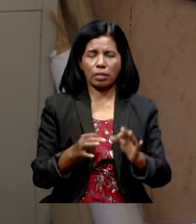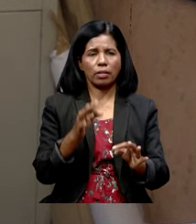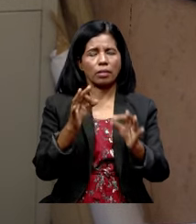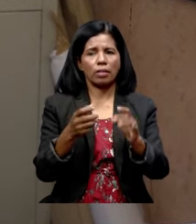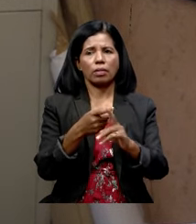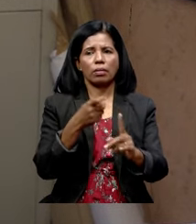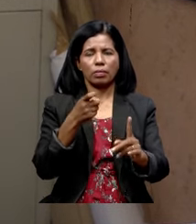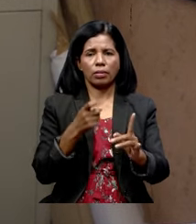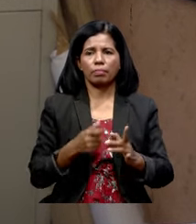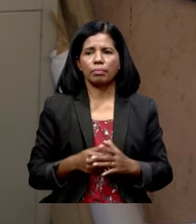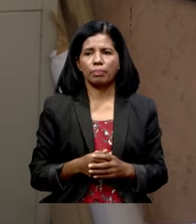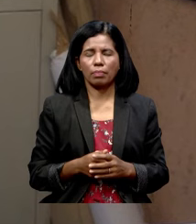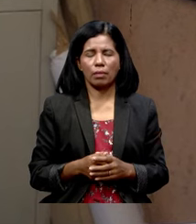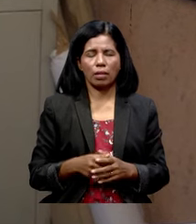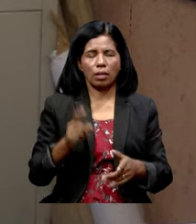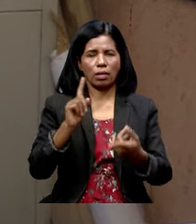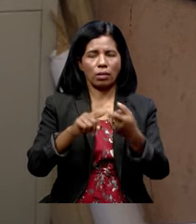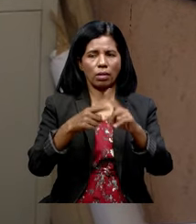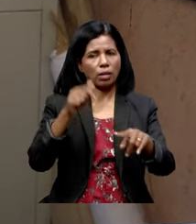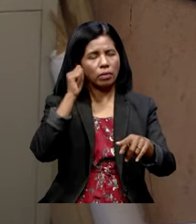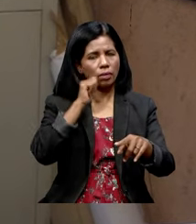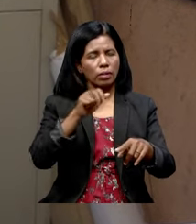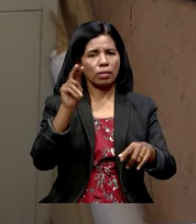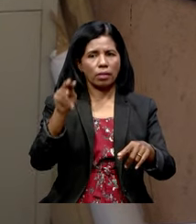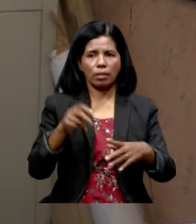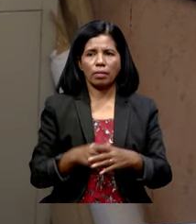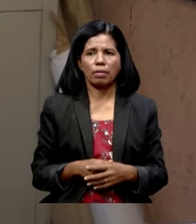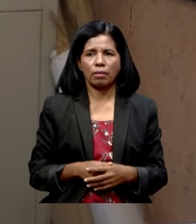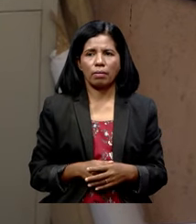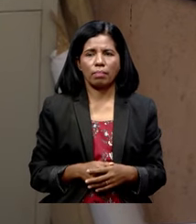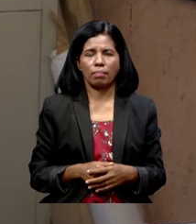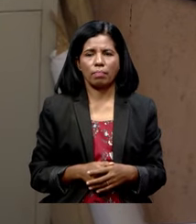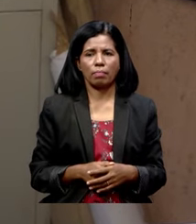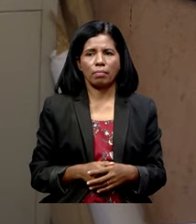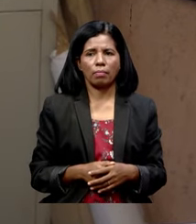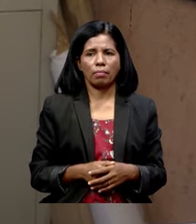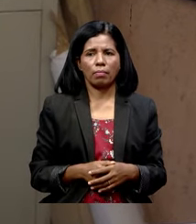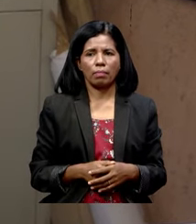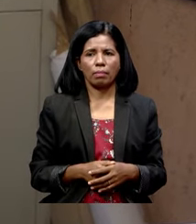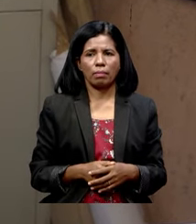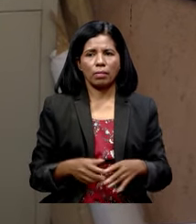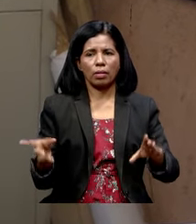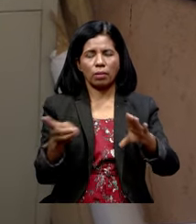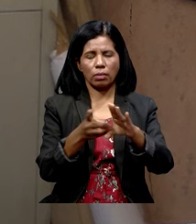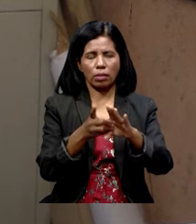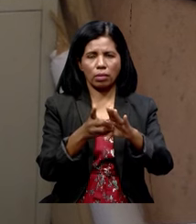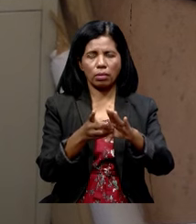husi alin feto ne rasik nia nia be dokumentus ne be